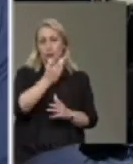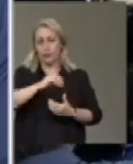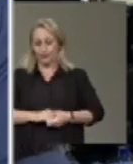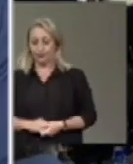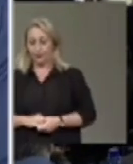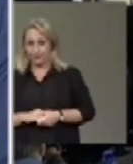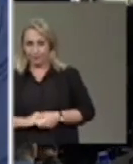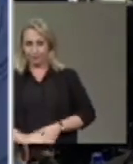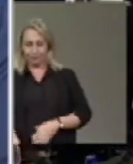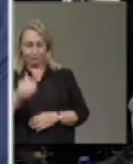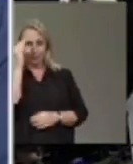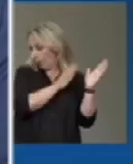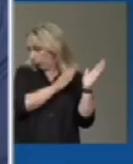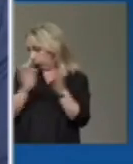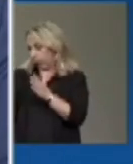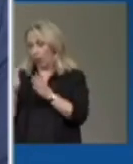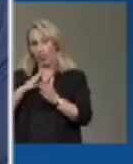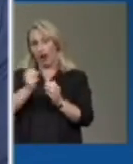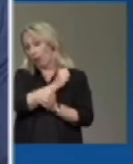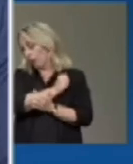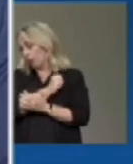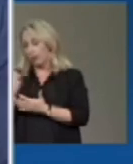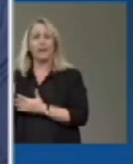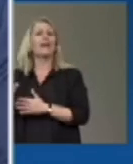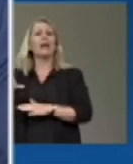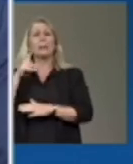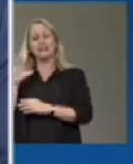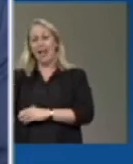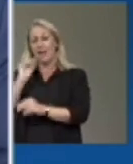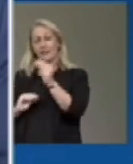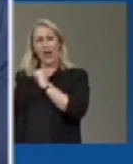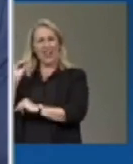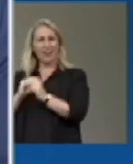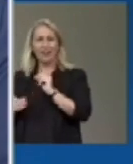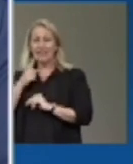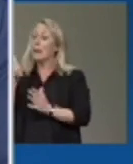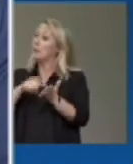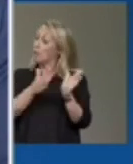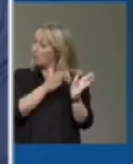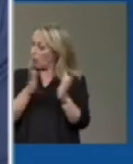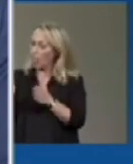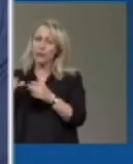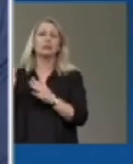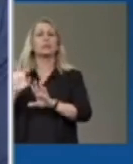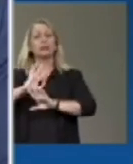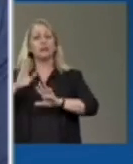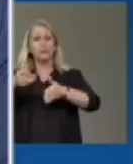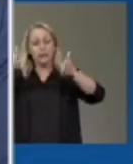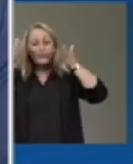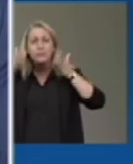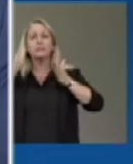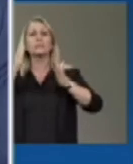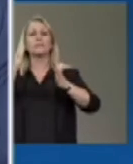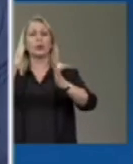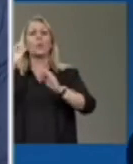ενοικίασης με τους φοιτητές και τους και τους εκπαιδευτικούς φυσικά που ψάχνουν να βρουν σπίτια όπως είπατε και είναι πολύ δύσκολο να